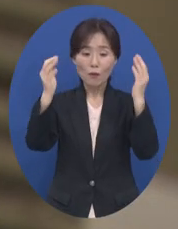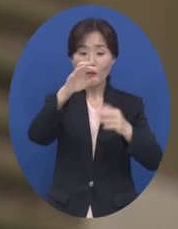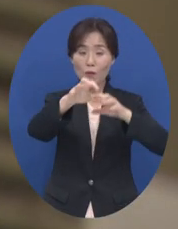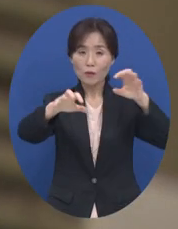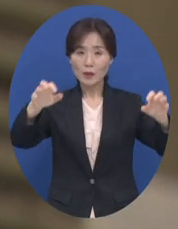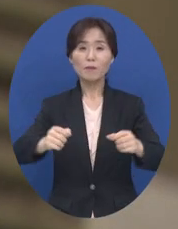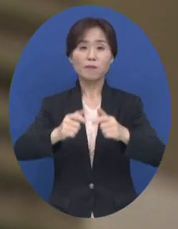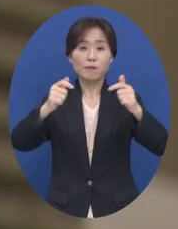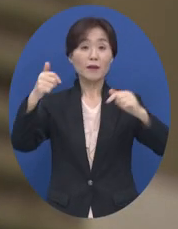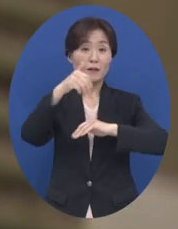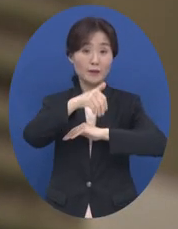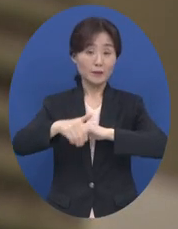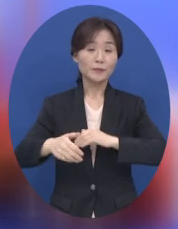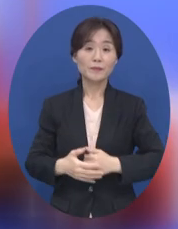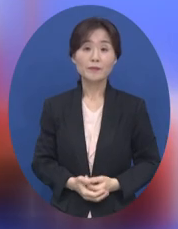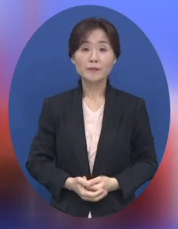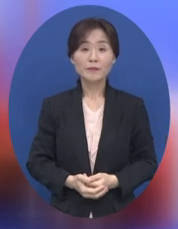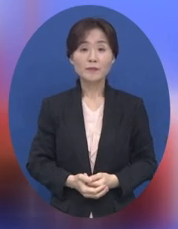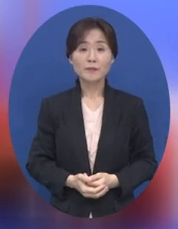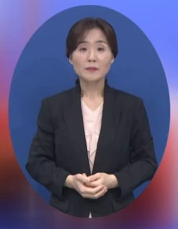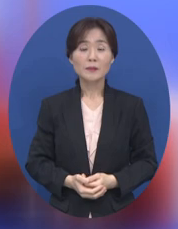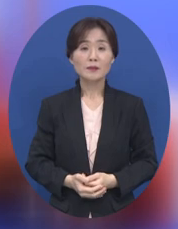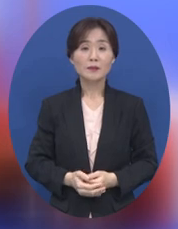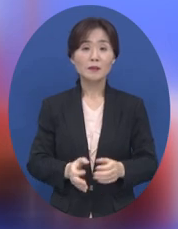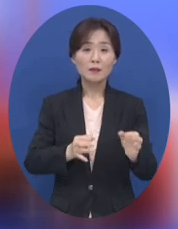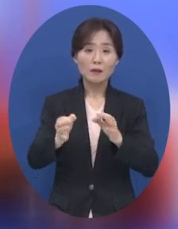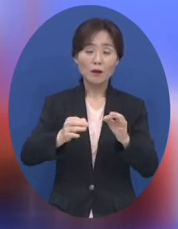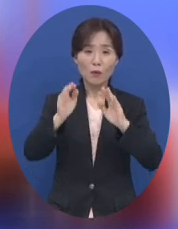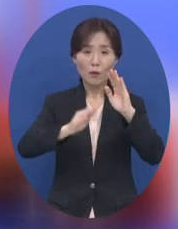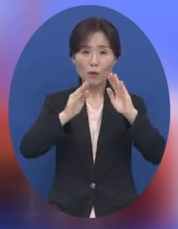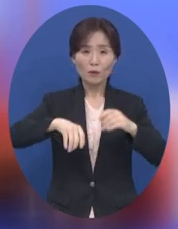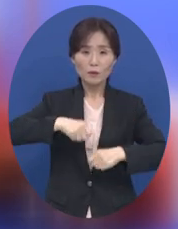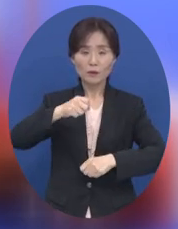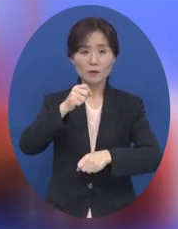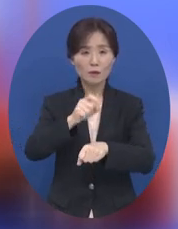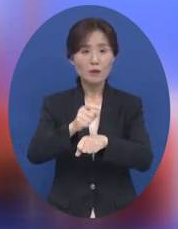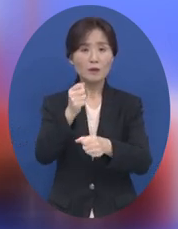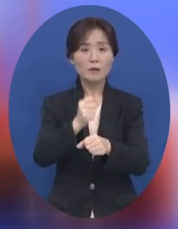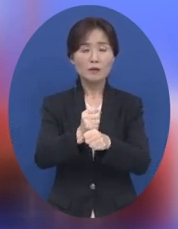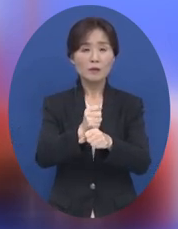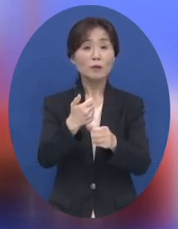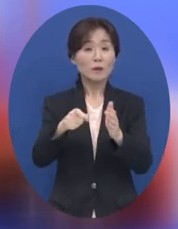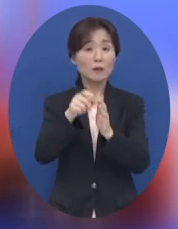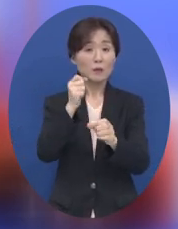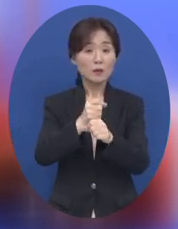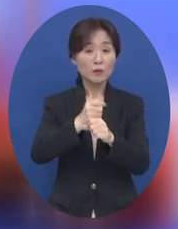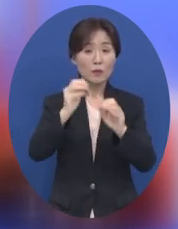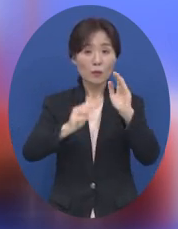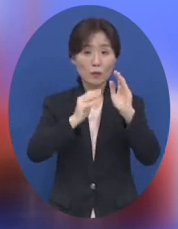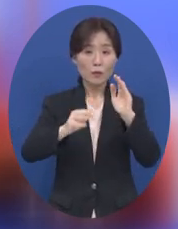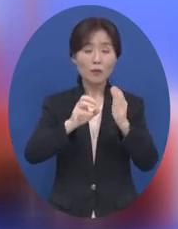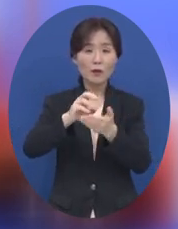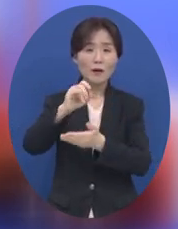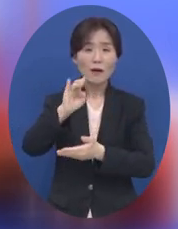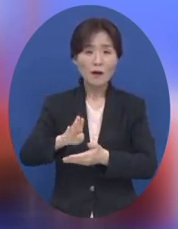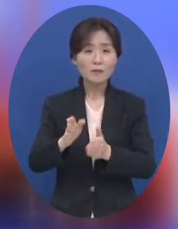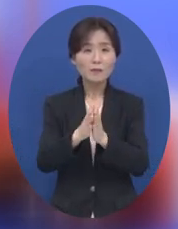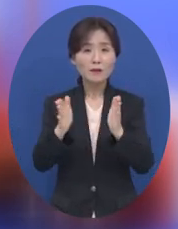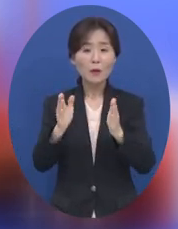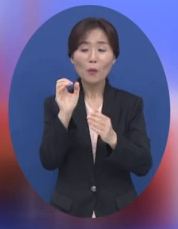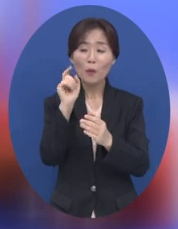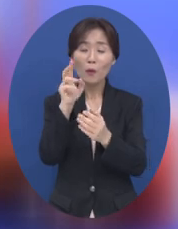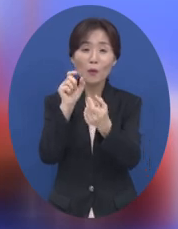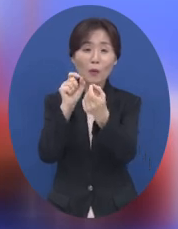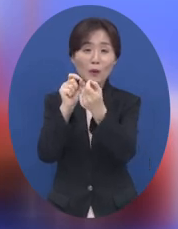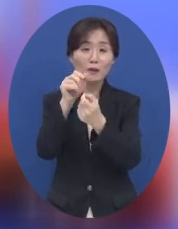전역으로의 확대를 계획 중입니다. 시장의 공정성을 위해 만들어진 공공 배달앱 출시가 얼마 남지